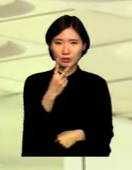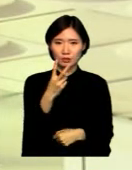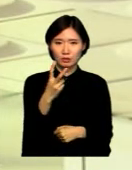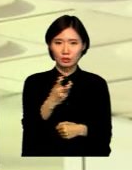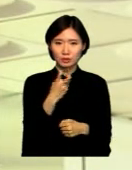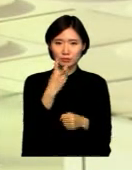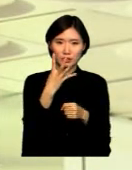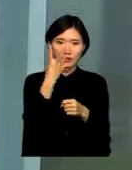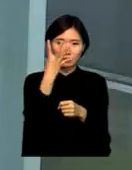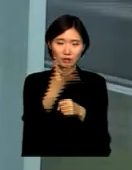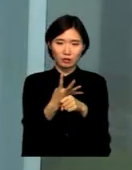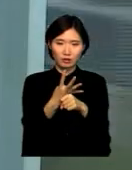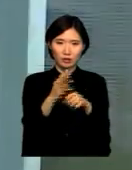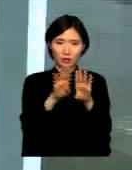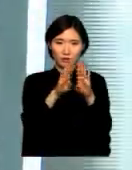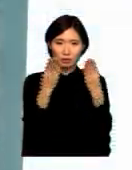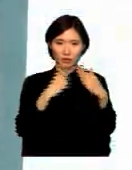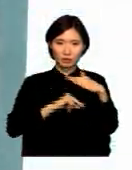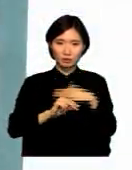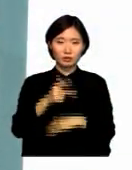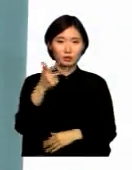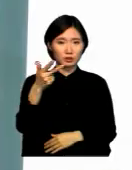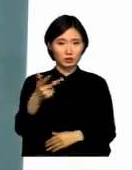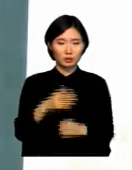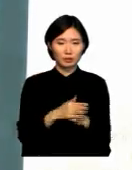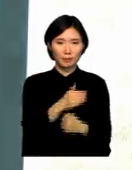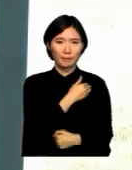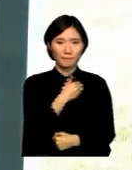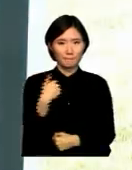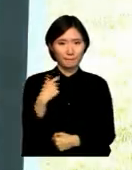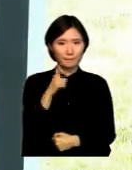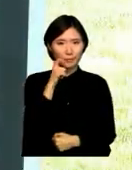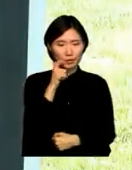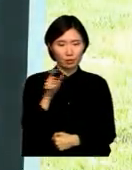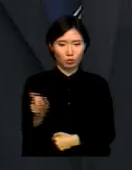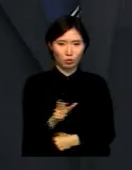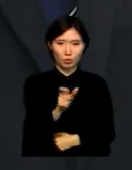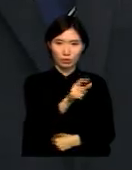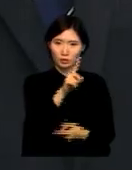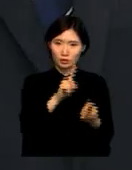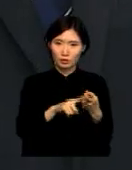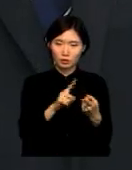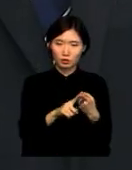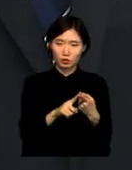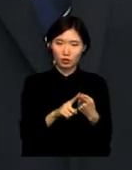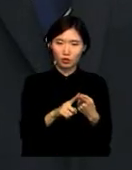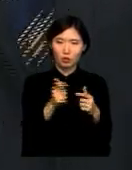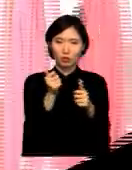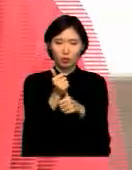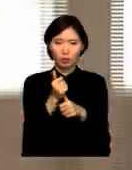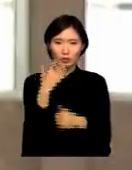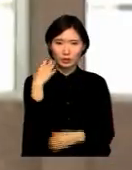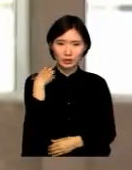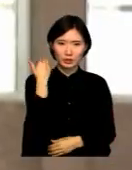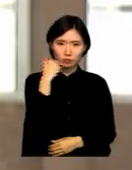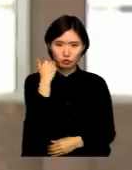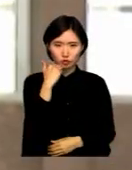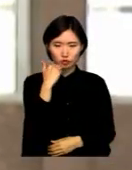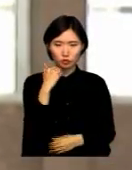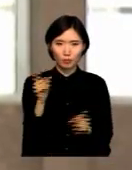2024년 개통 예정인 전철 7호선. 만족스럽지 못한 노선을 놓고 후보들 간 책임 공방이